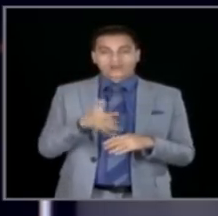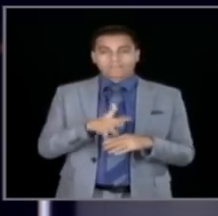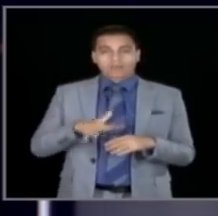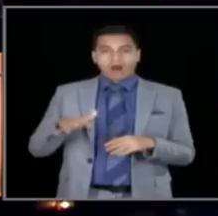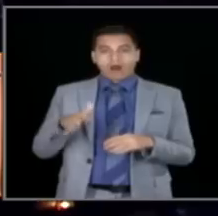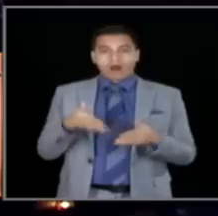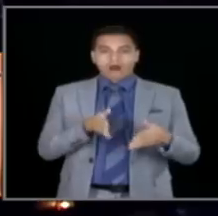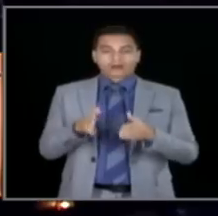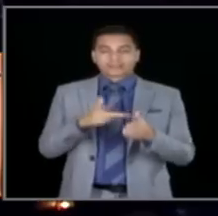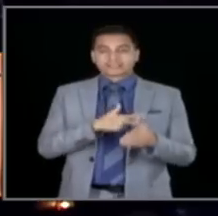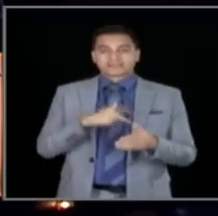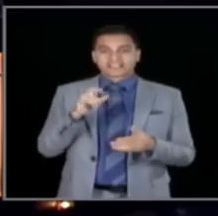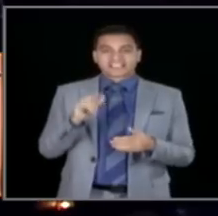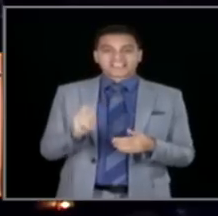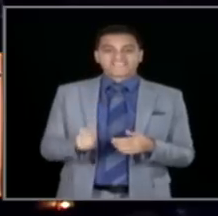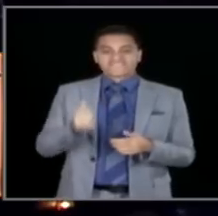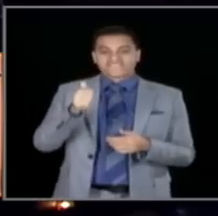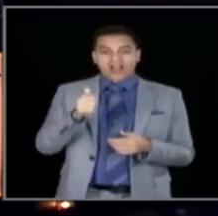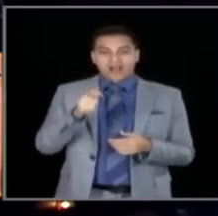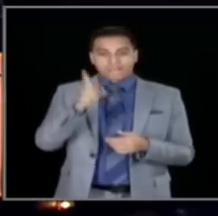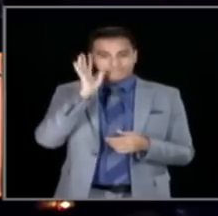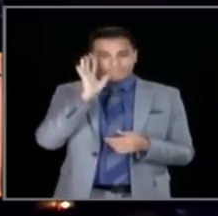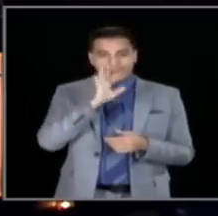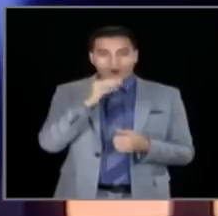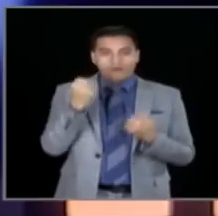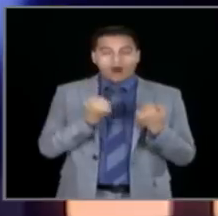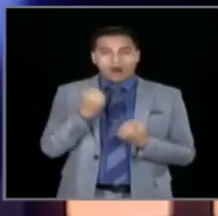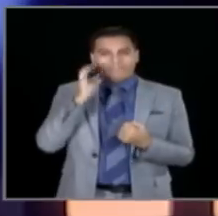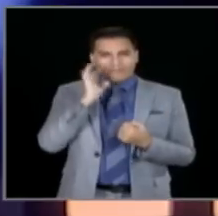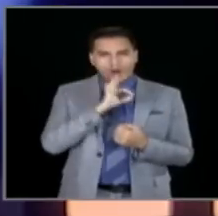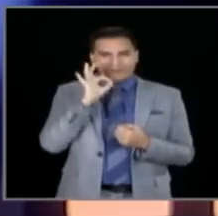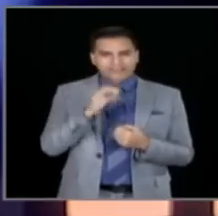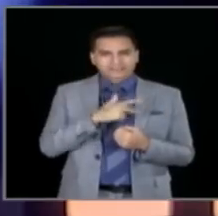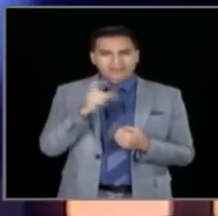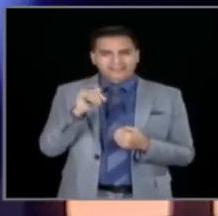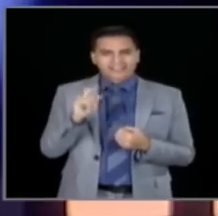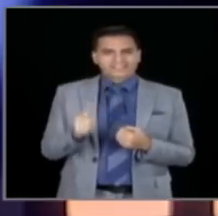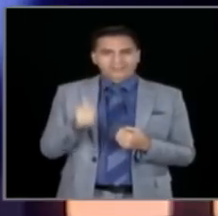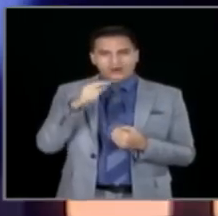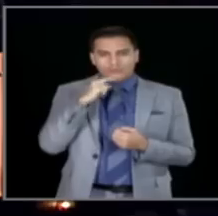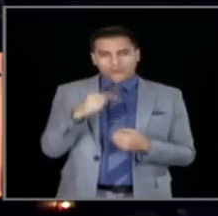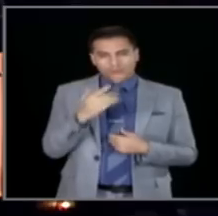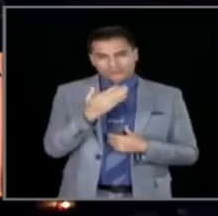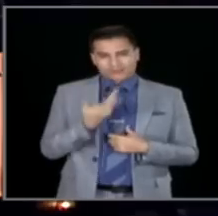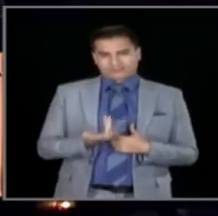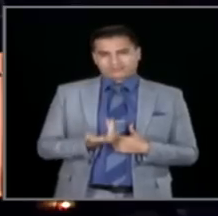نهر نيفا؟ نيفا ده كان فيه عربية مشهورة جدا اسمها نيفا. روسيا.